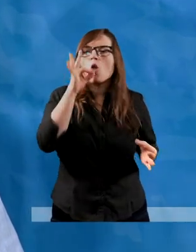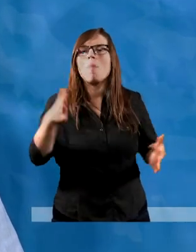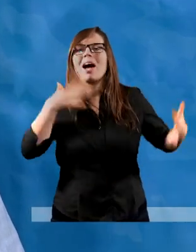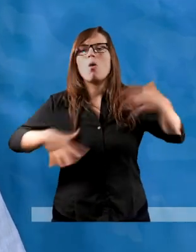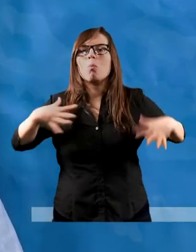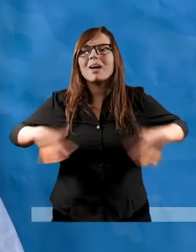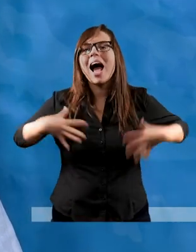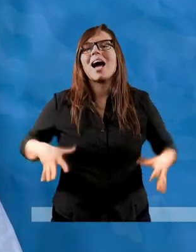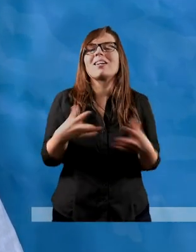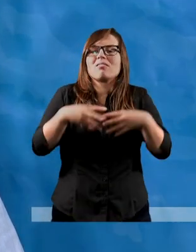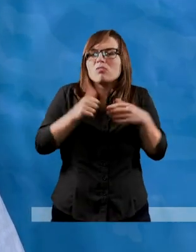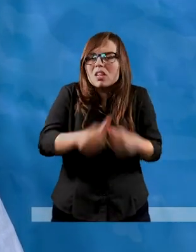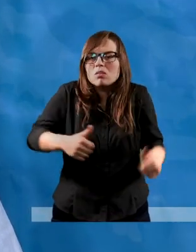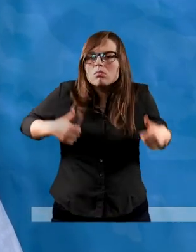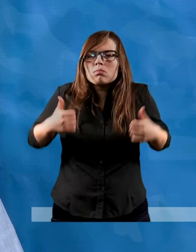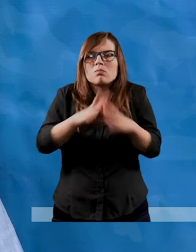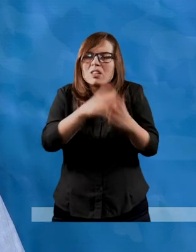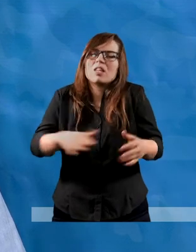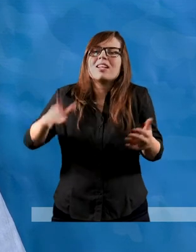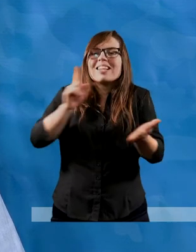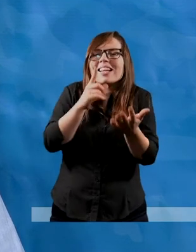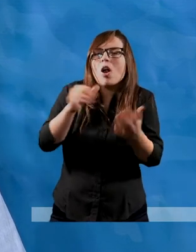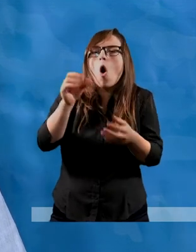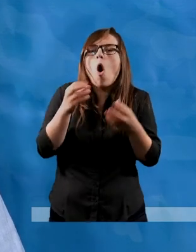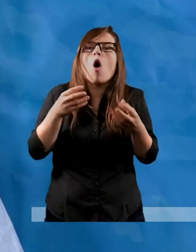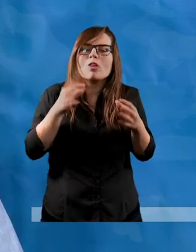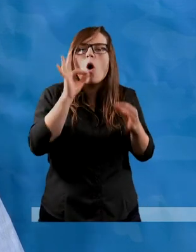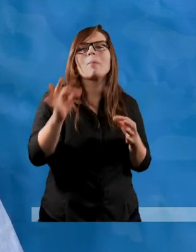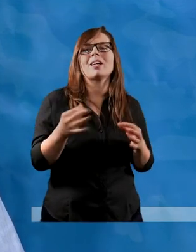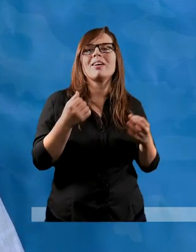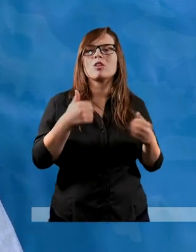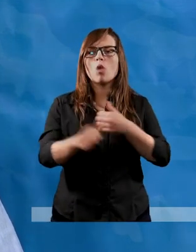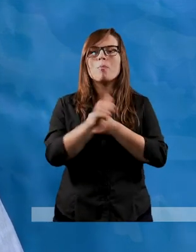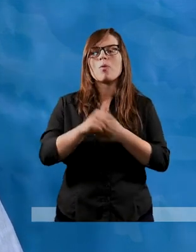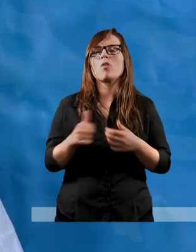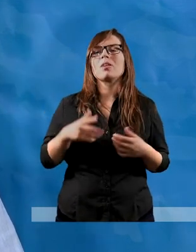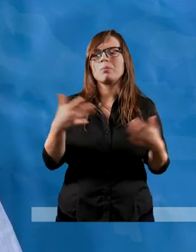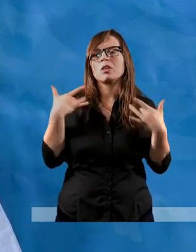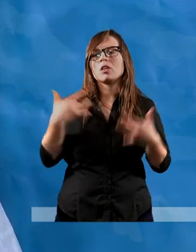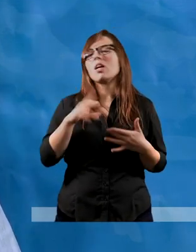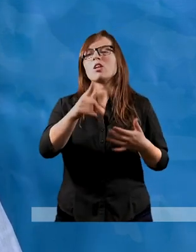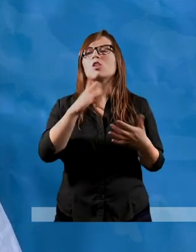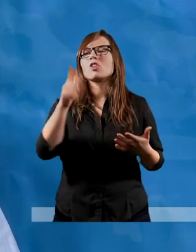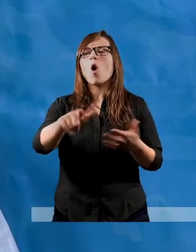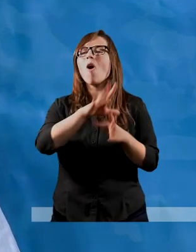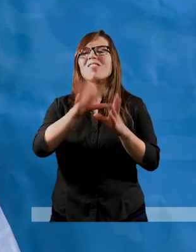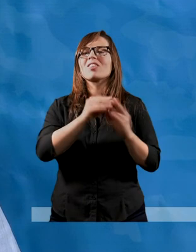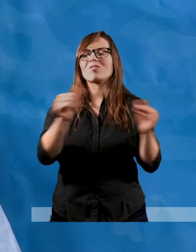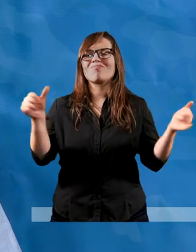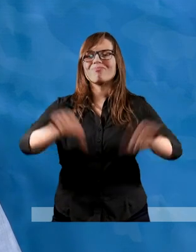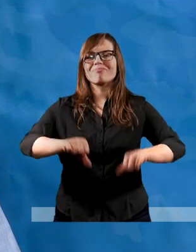ciuchy, jesteśmy doceniani w pracy, to może po prostu zniknąć od tak i nagle okazuje się, że nie ma żadnej